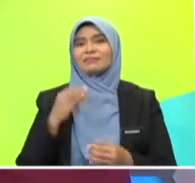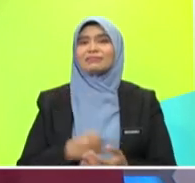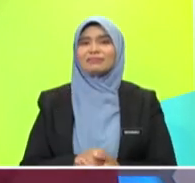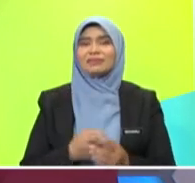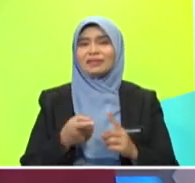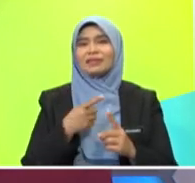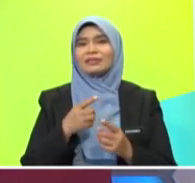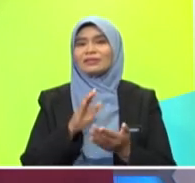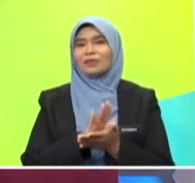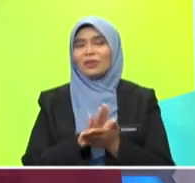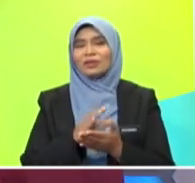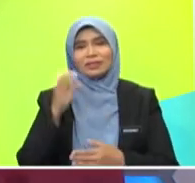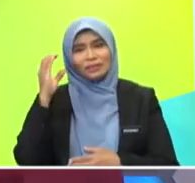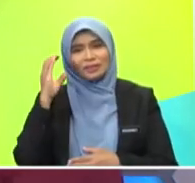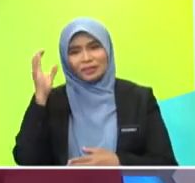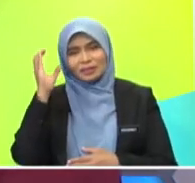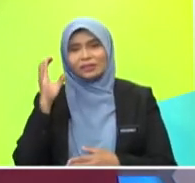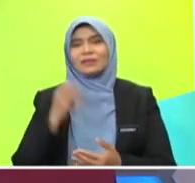Simpang Empat